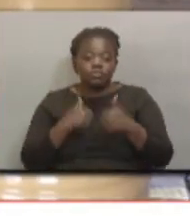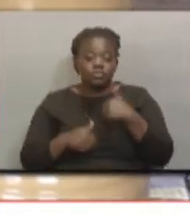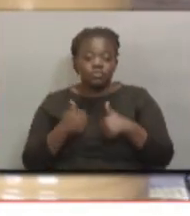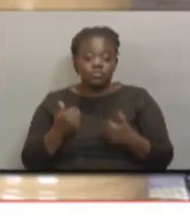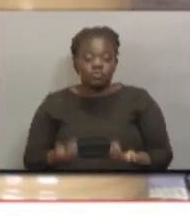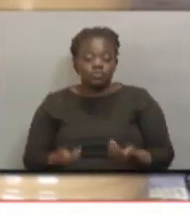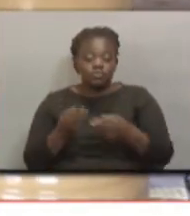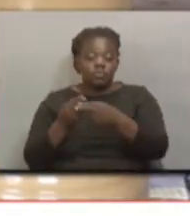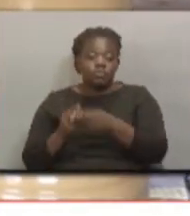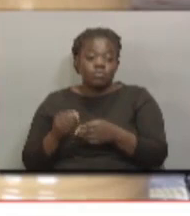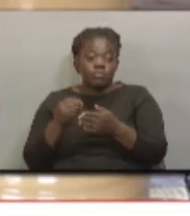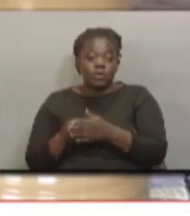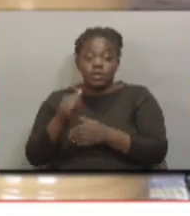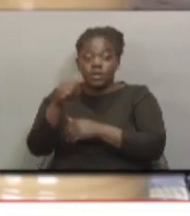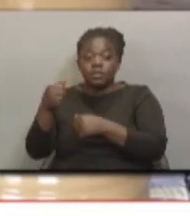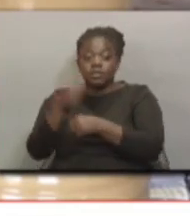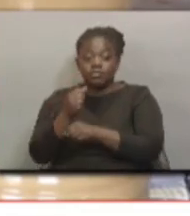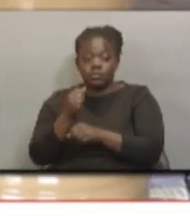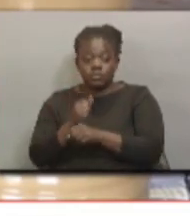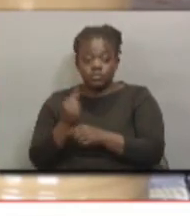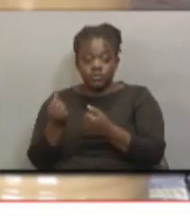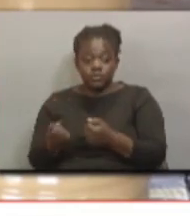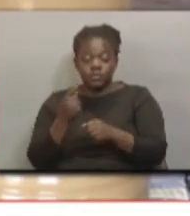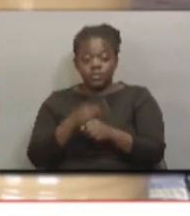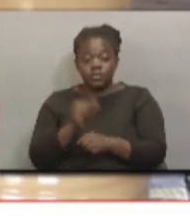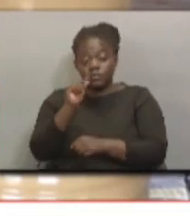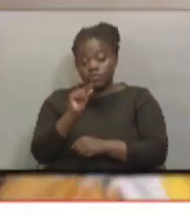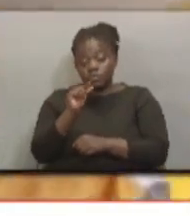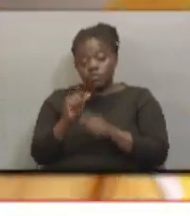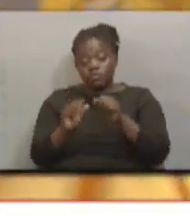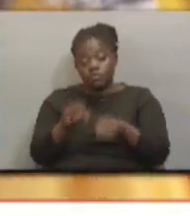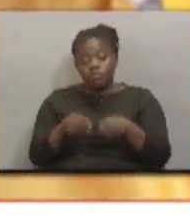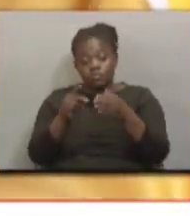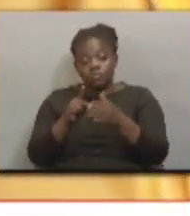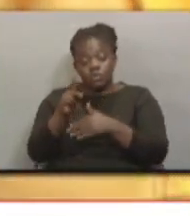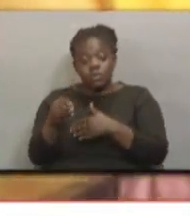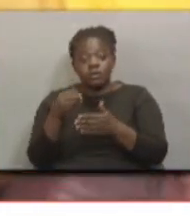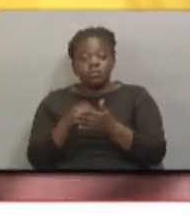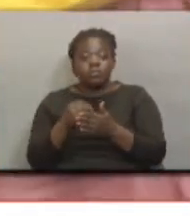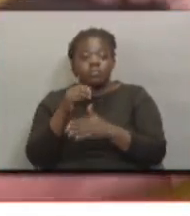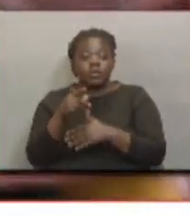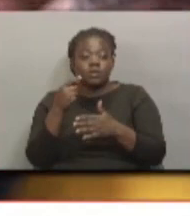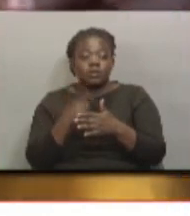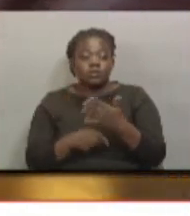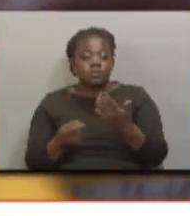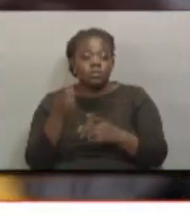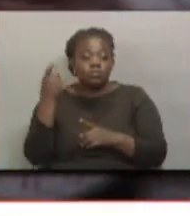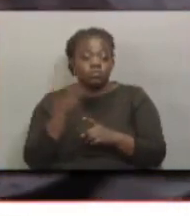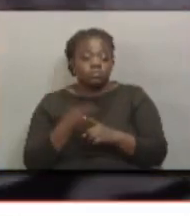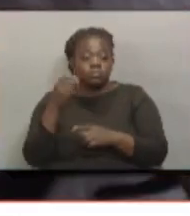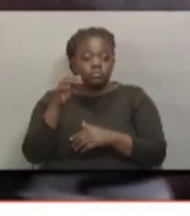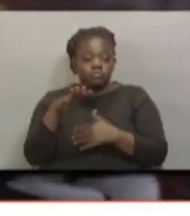beewolera ng'ensimbi mu bitongole birala, n'obudde obutono obwabaweebwanga okusasuliramu ensimbi zino kyagambye nti kyabakaluubirizanga